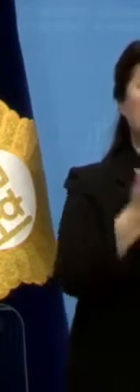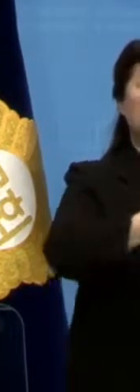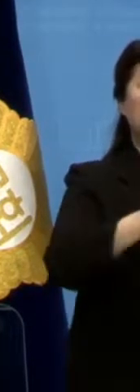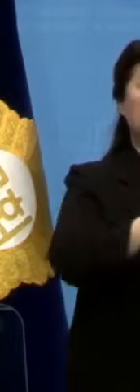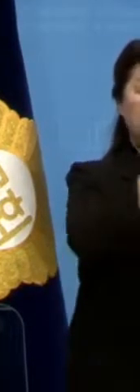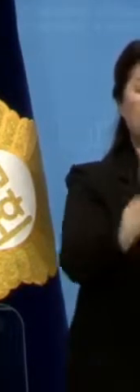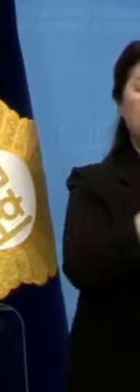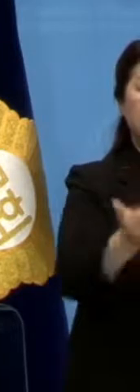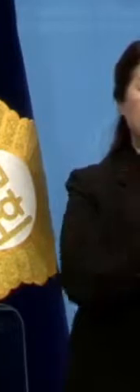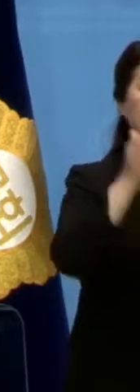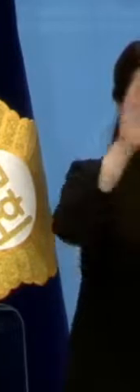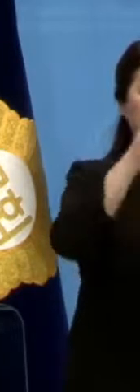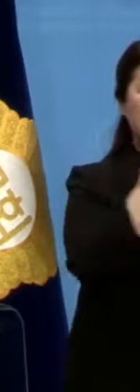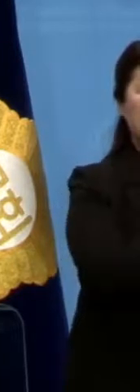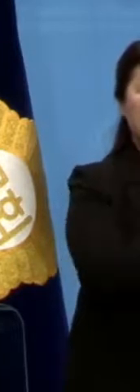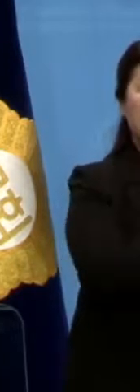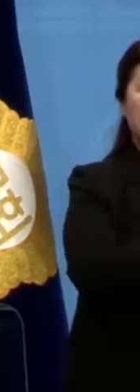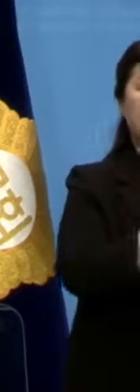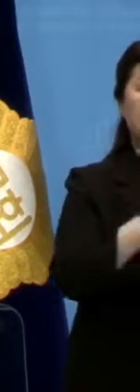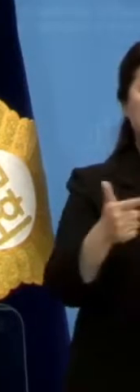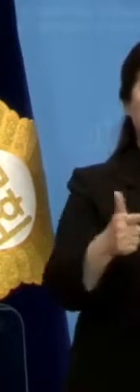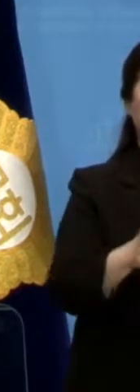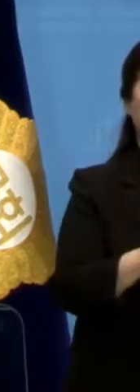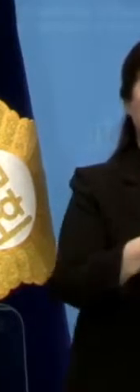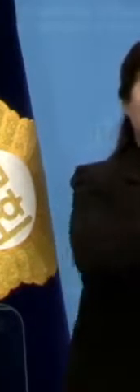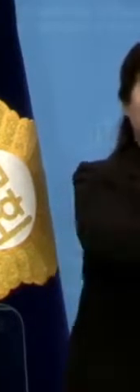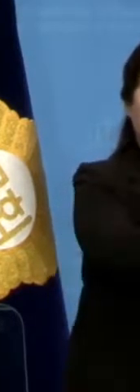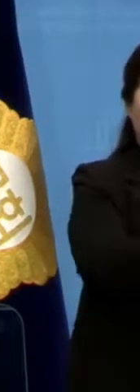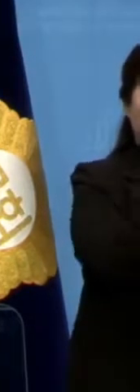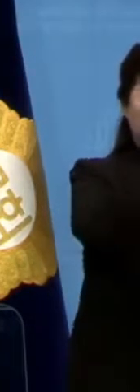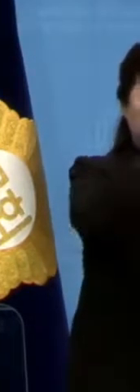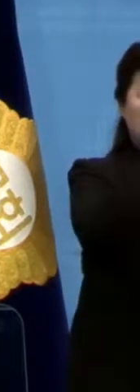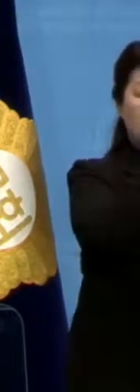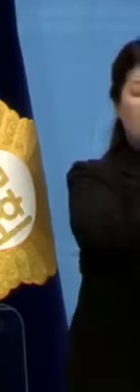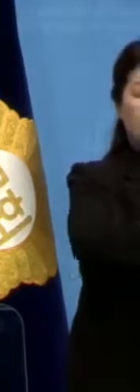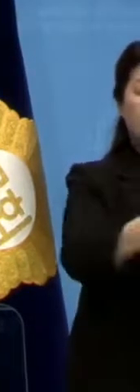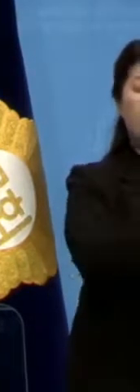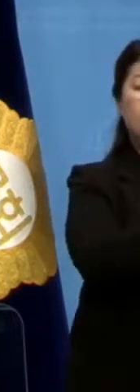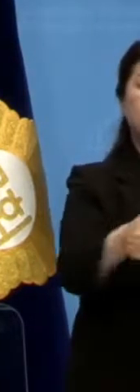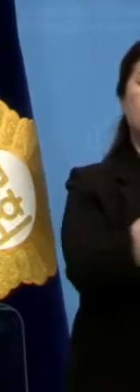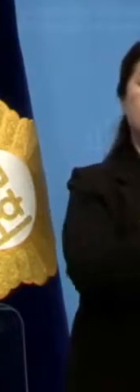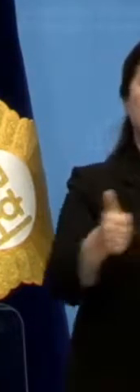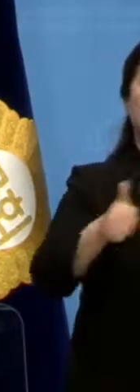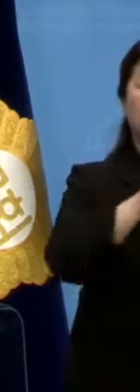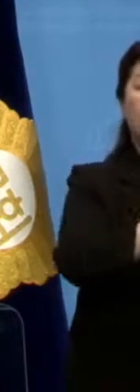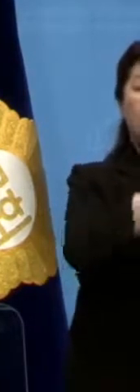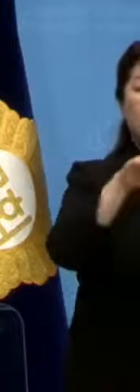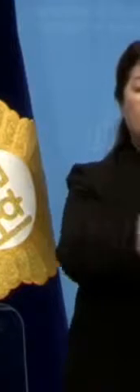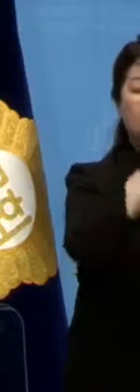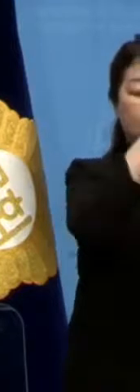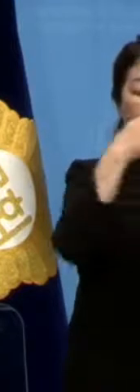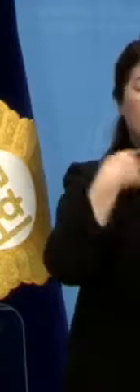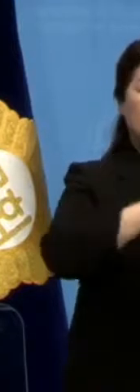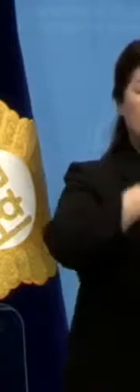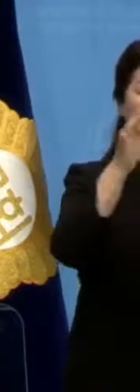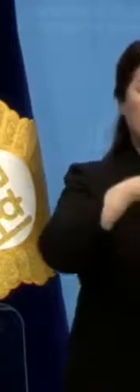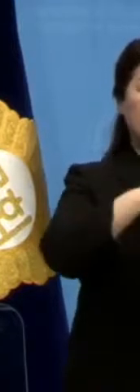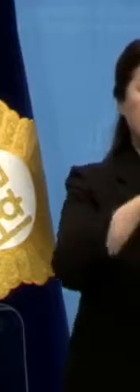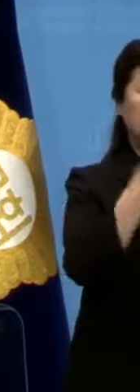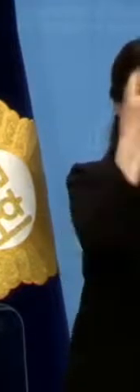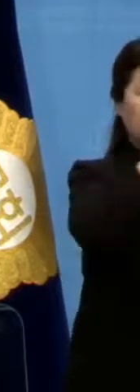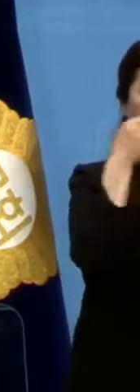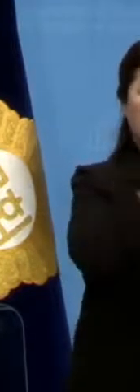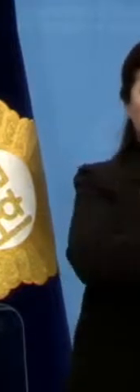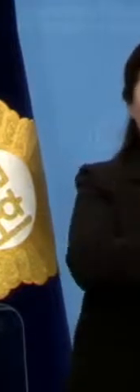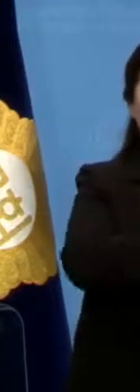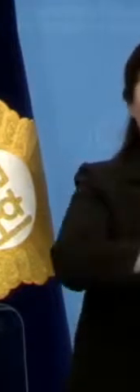미래 성장 등 5대 분야별 세부 과제를 도출해 문재인 정부의 실정을 철저히